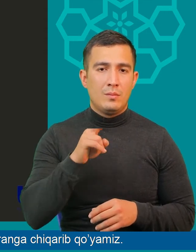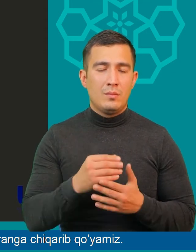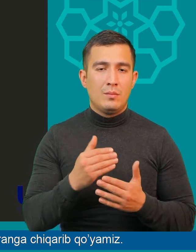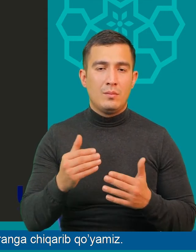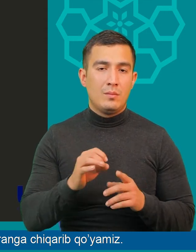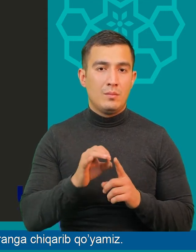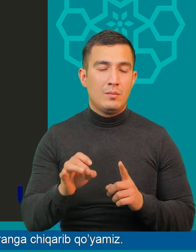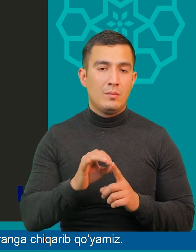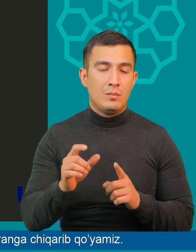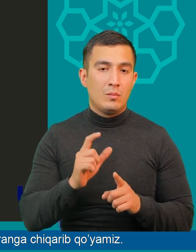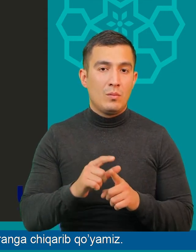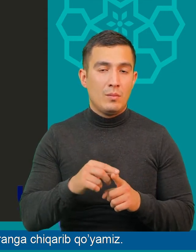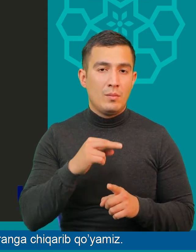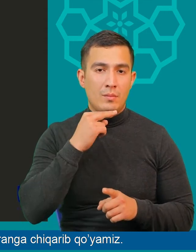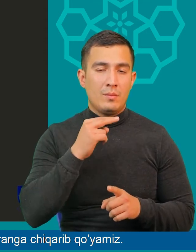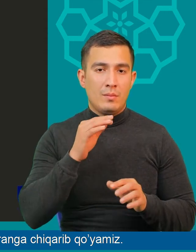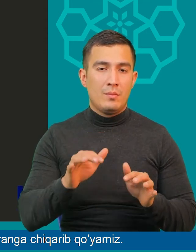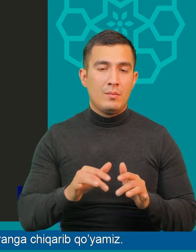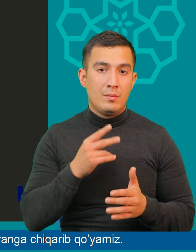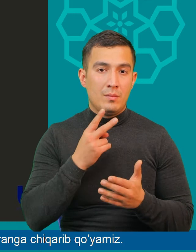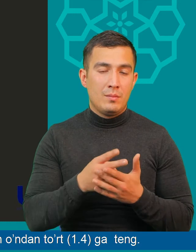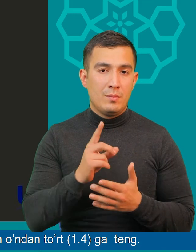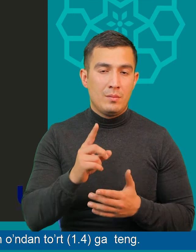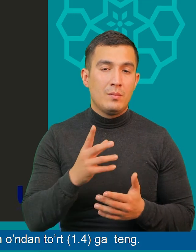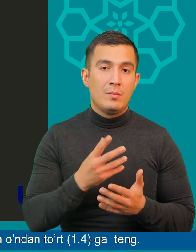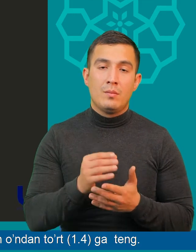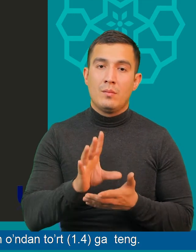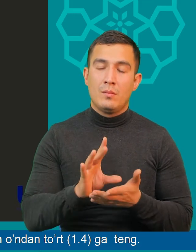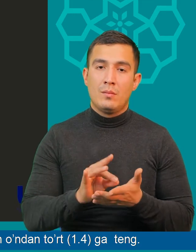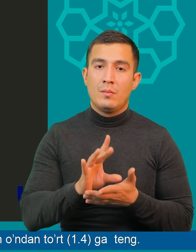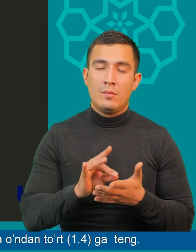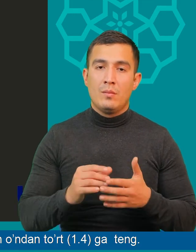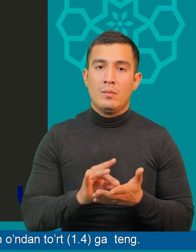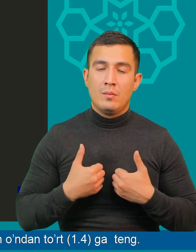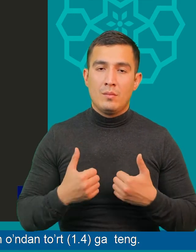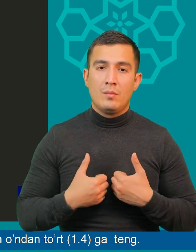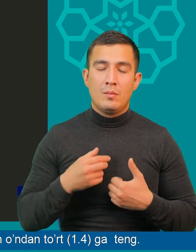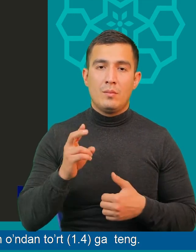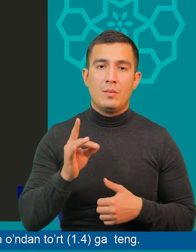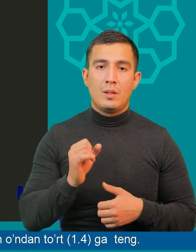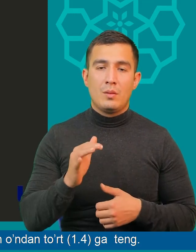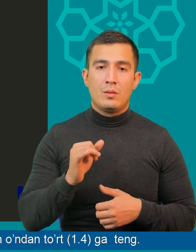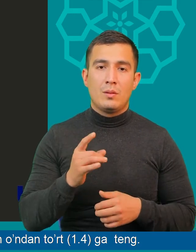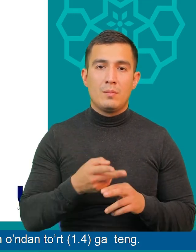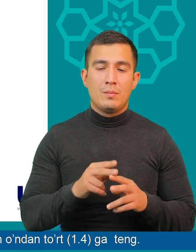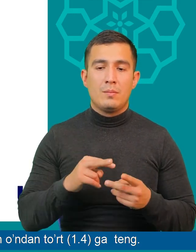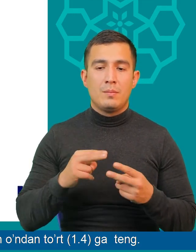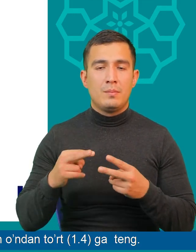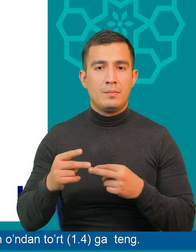minus 1 ni. Va natijani ekranga chiqarib qo'yamiz. Echo saqlab, browser oynasiga o'tib tekshirib